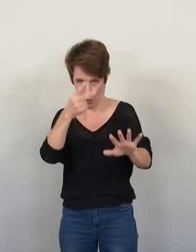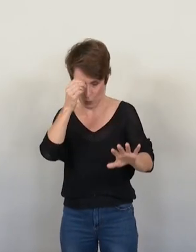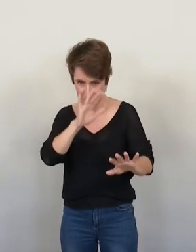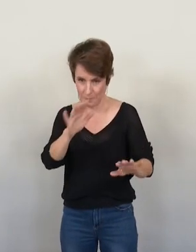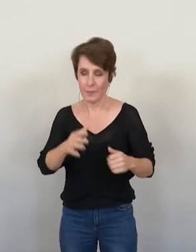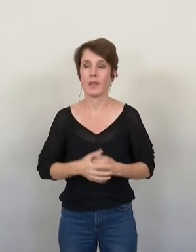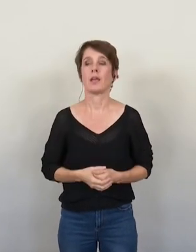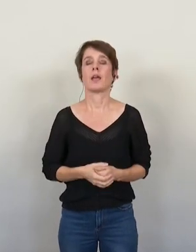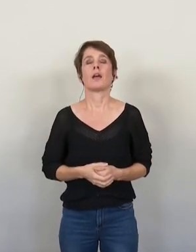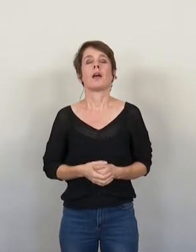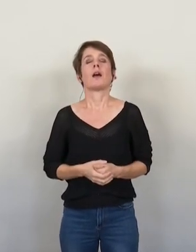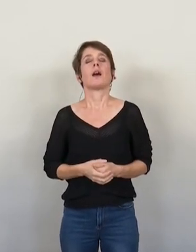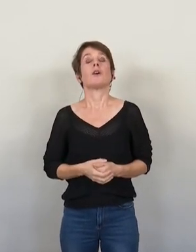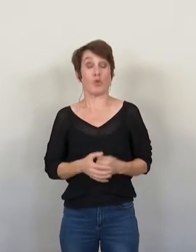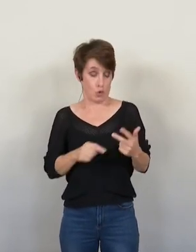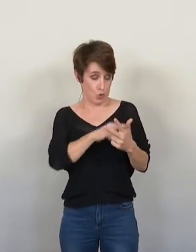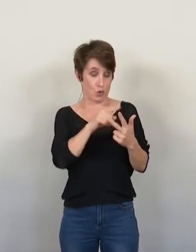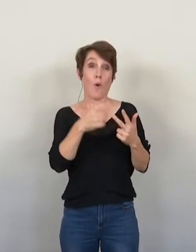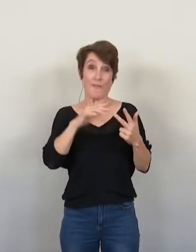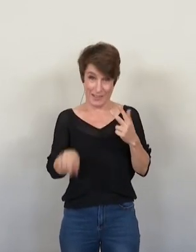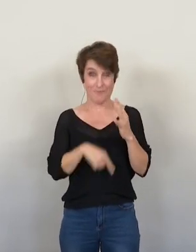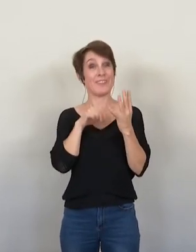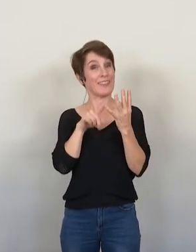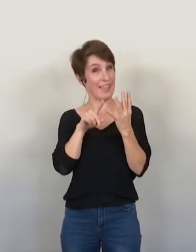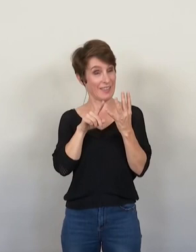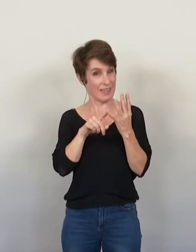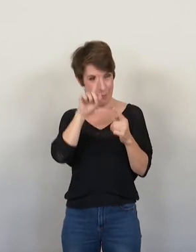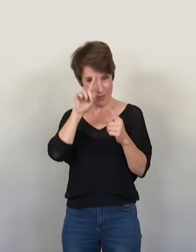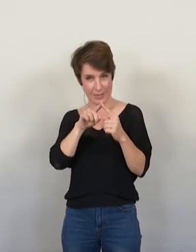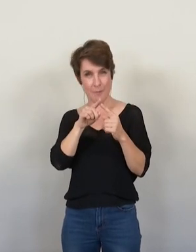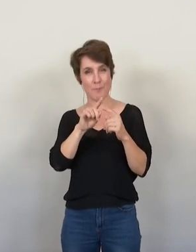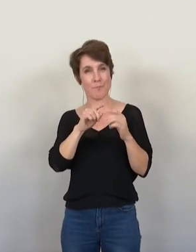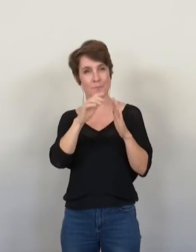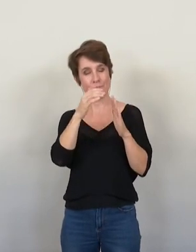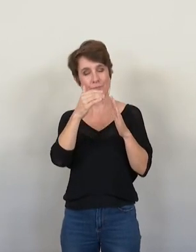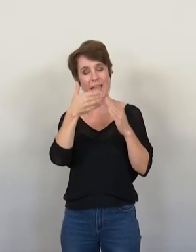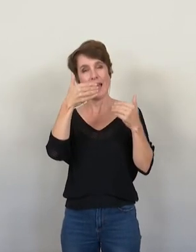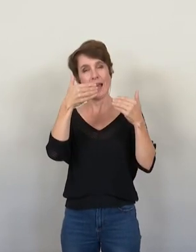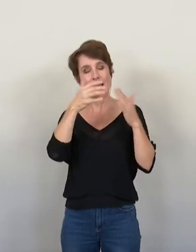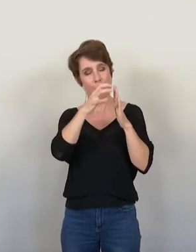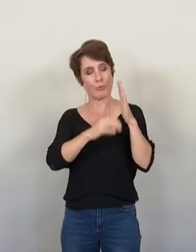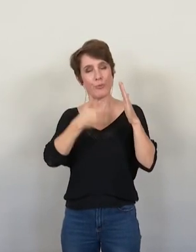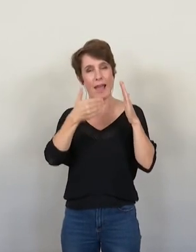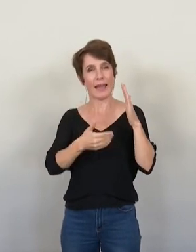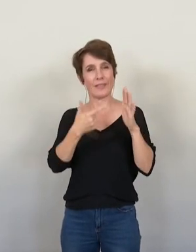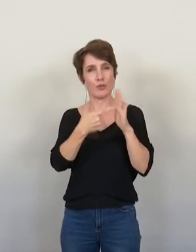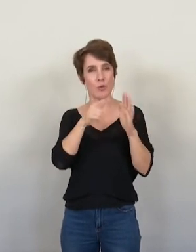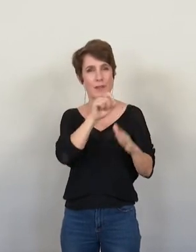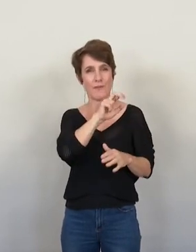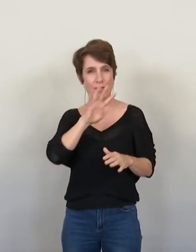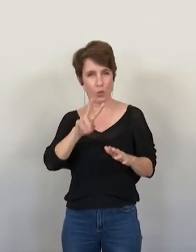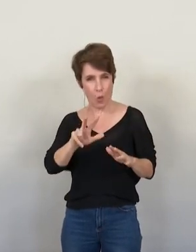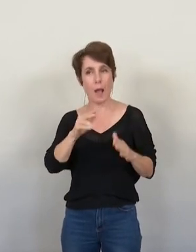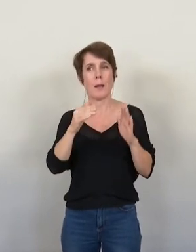questions la première question sur l'arrêté 2023 1090 là aussi c'est une information pour les grenoblois qui mérite